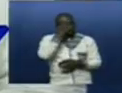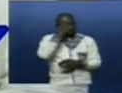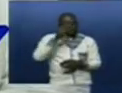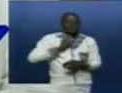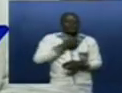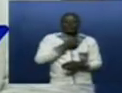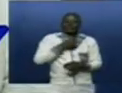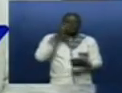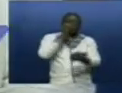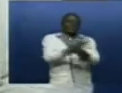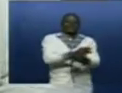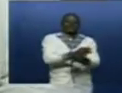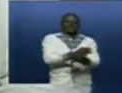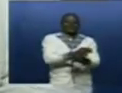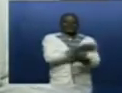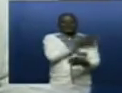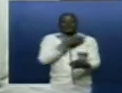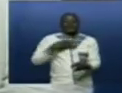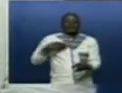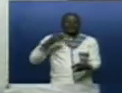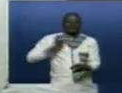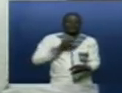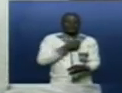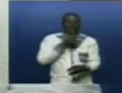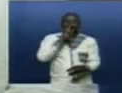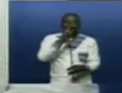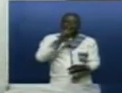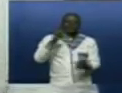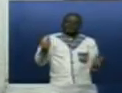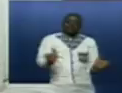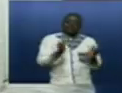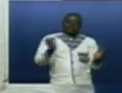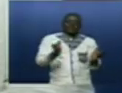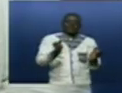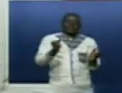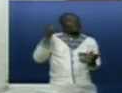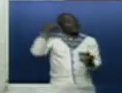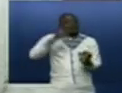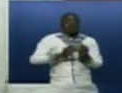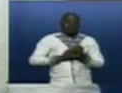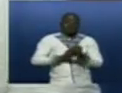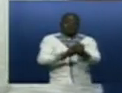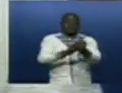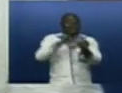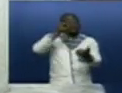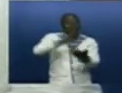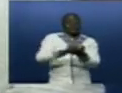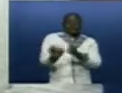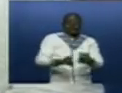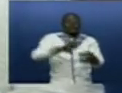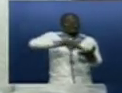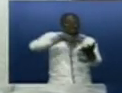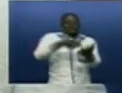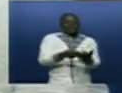disposés et nous sommes motivés et mobilisés à accompagner les initiatives qui vont dans le sens de libérer et